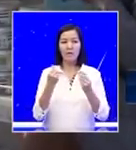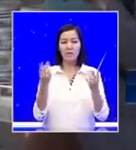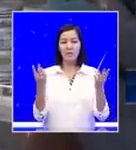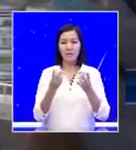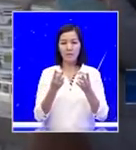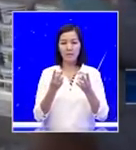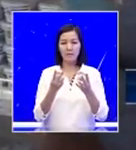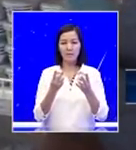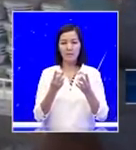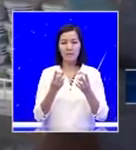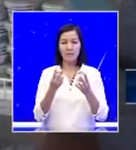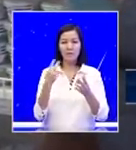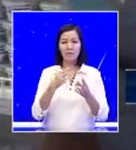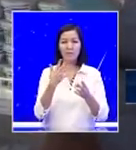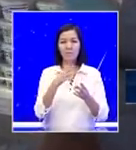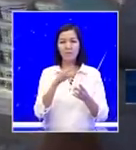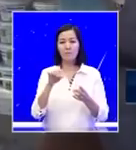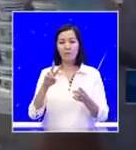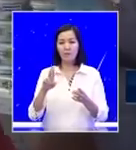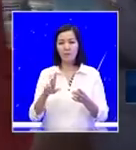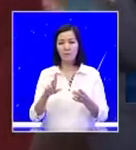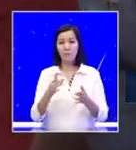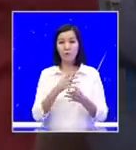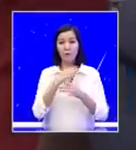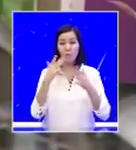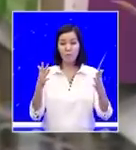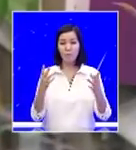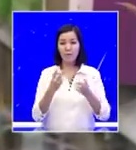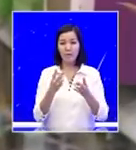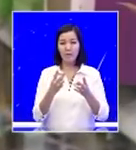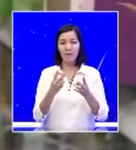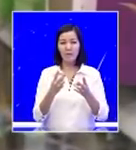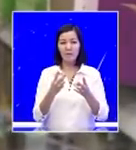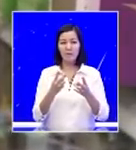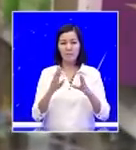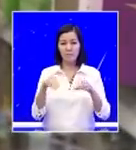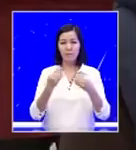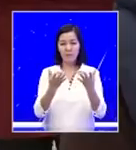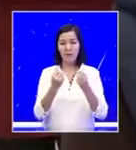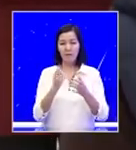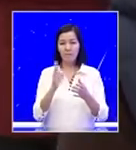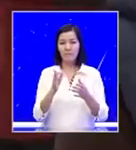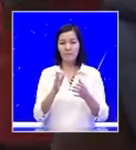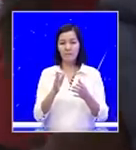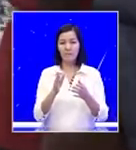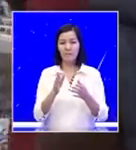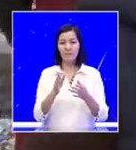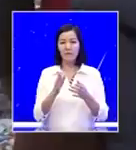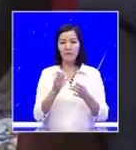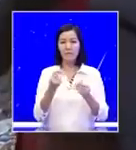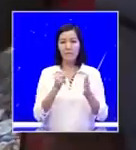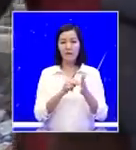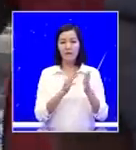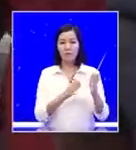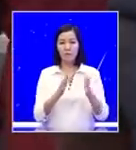бізге 25 миллион деп айтамаймын, одан да бізге көптеу керек негізінде. А соны берсе, өзі біз аламыз. Осы бағаны стабильный ұстап тұру